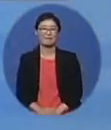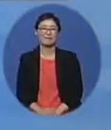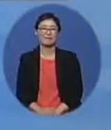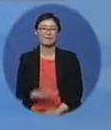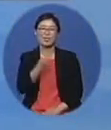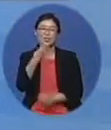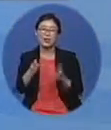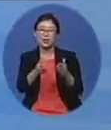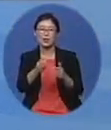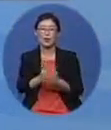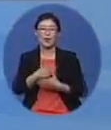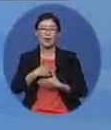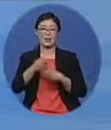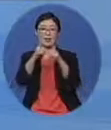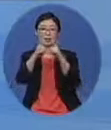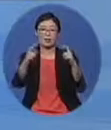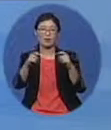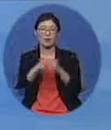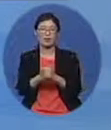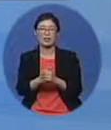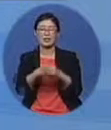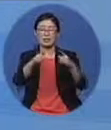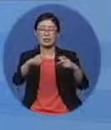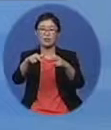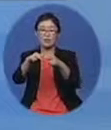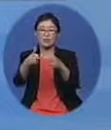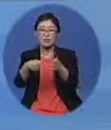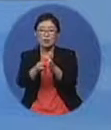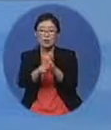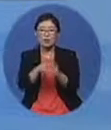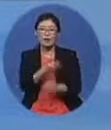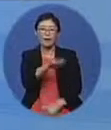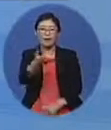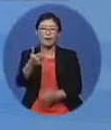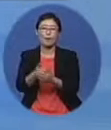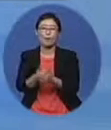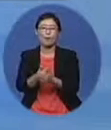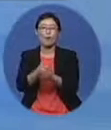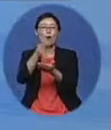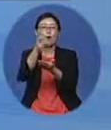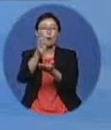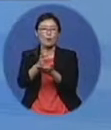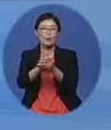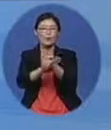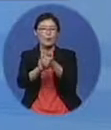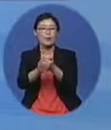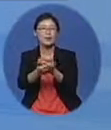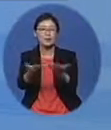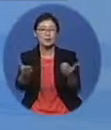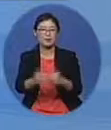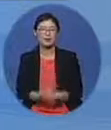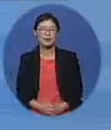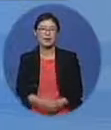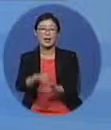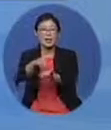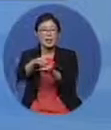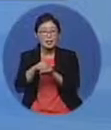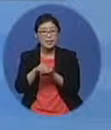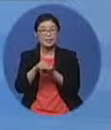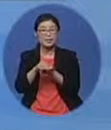경기도 안성시가 다음 달부터 지역 장애인을 위한 이동 법률 상담 서비스를 제공합니다. 상담 서비스는 신청자가